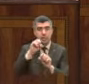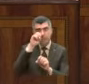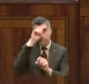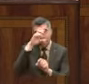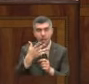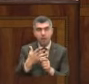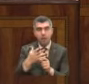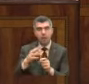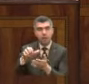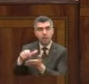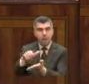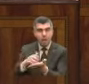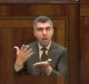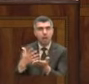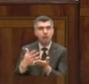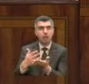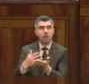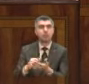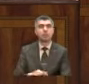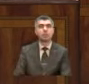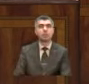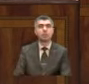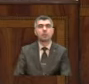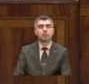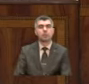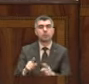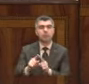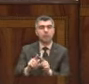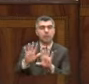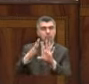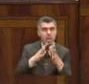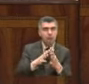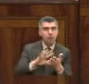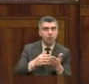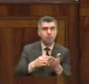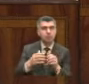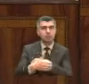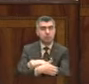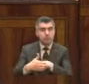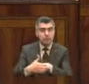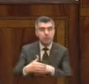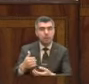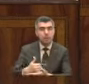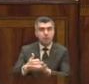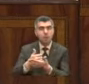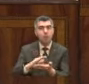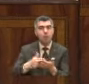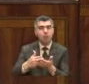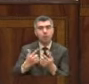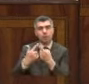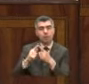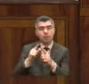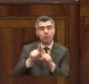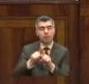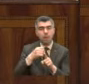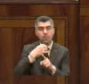الاقتصاد الاخضر، على حمايه يعني حمايه الاوساط الطبيعيه، على معالجه الفقر والهشاشه، على المجالات اللي هي هشه